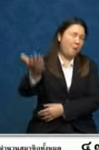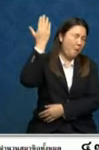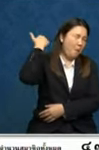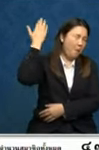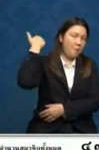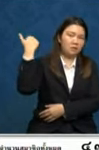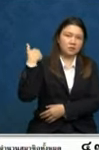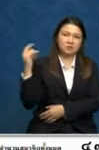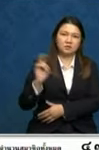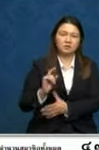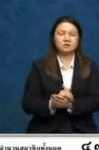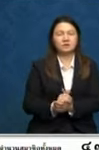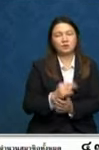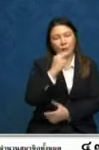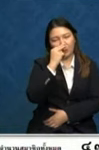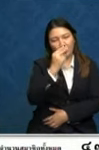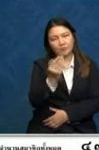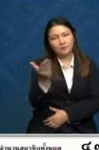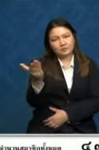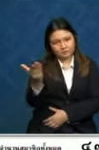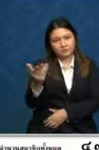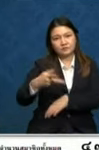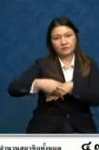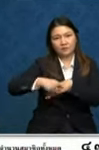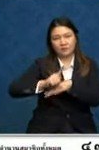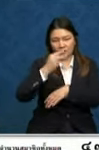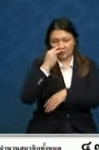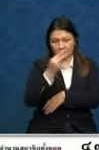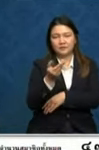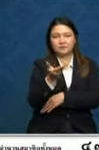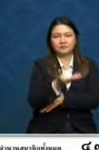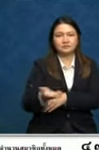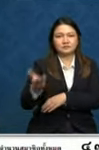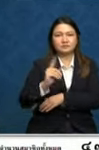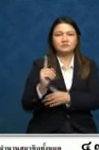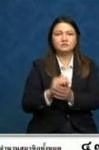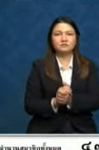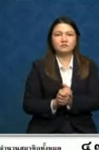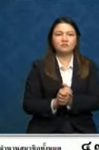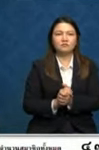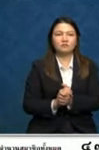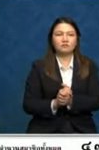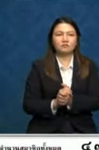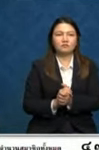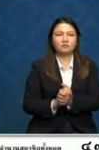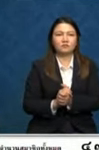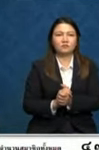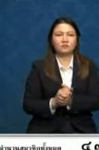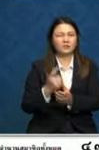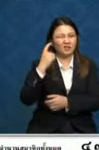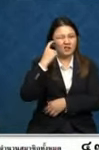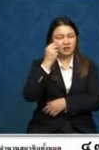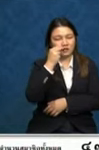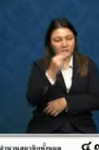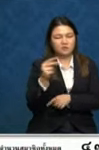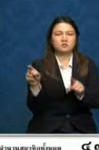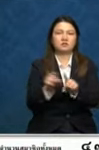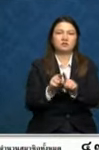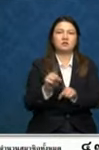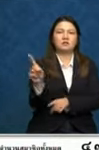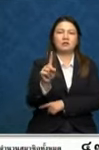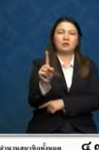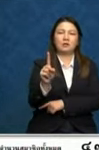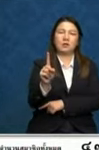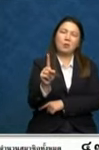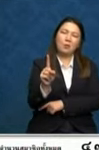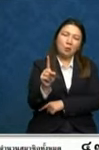าผมก็เชื่อว่าท่านประธานที่เป็นครูด้วยกันกับผมสุรทินนี่น่าจะได้รับผลอย่างนี้เหมือนกันจากการป